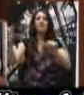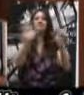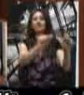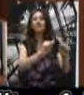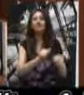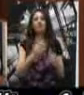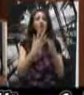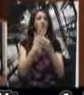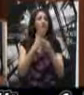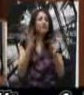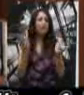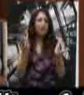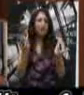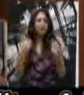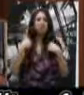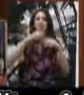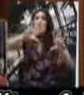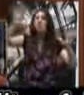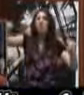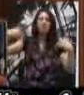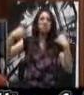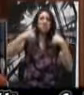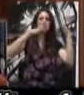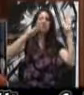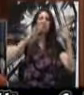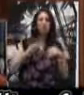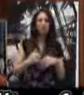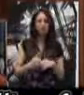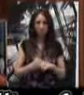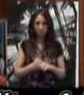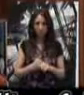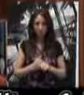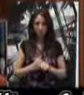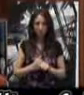فين؟ سايبهم برضه، هو سايبنا احنا كلنا.